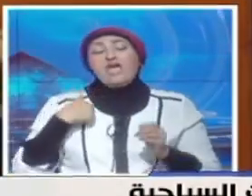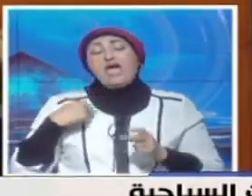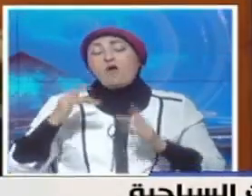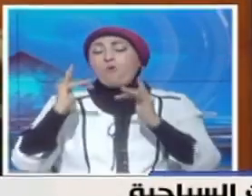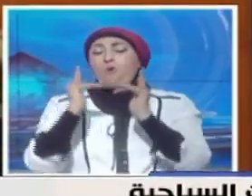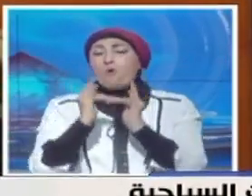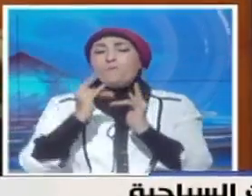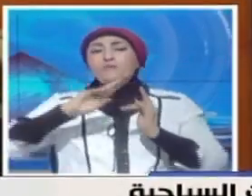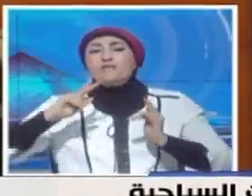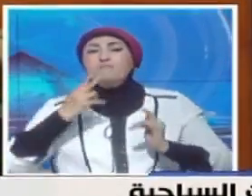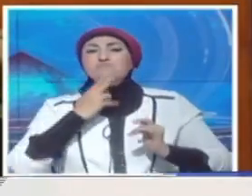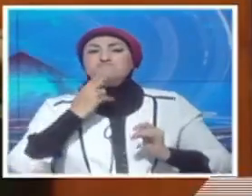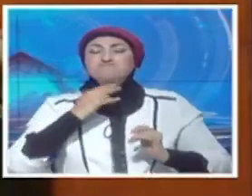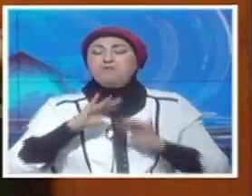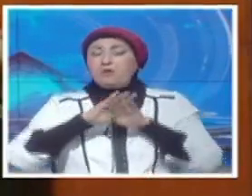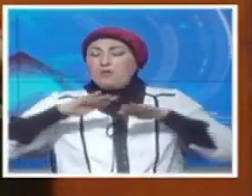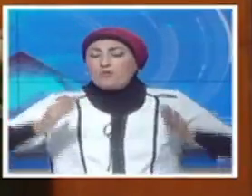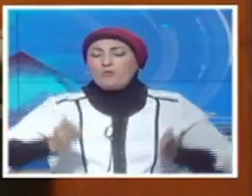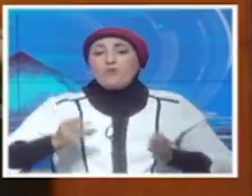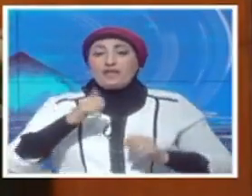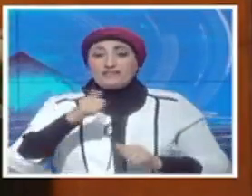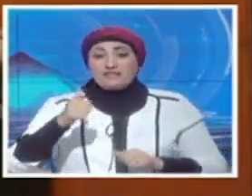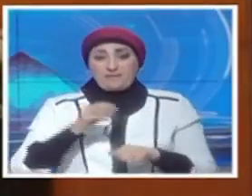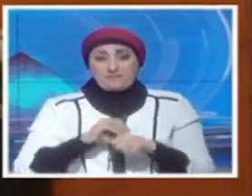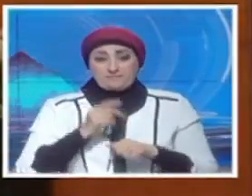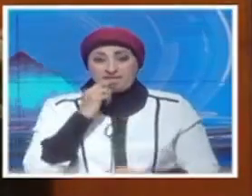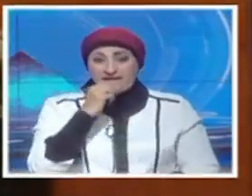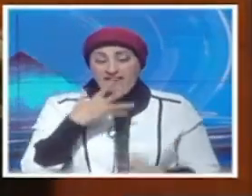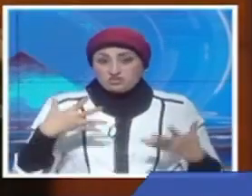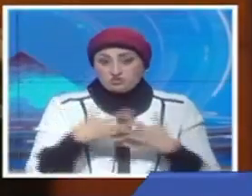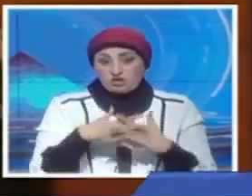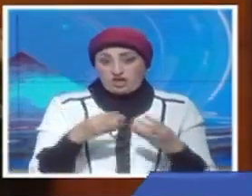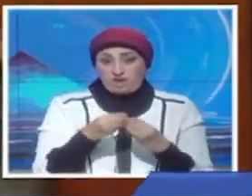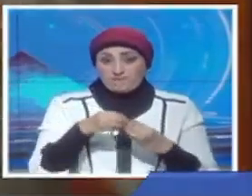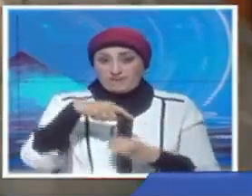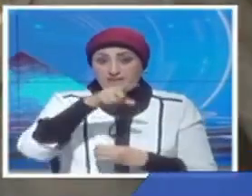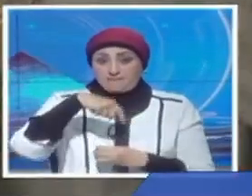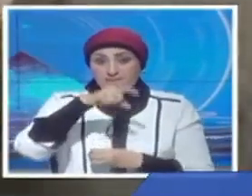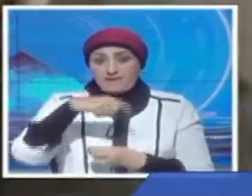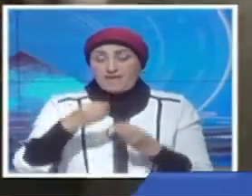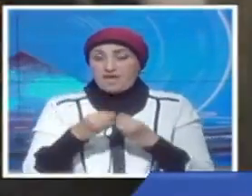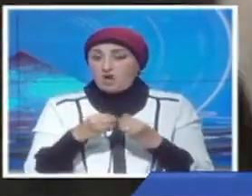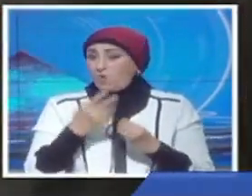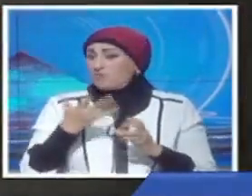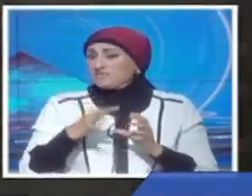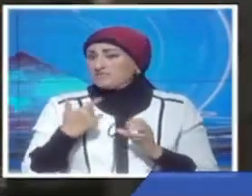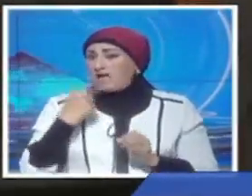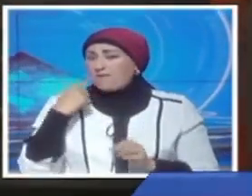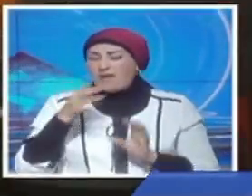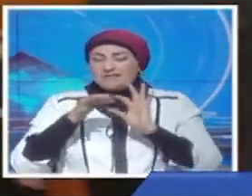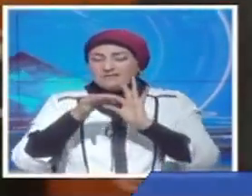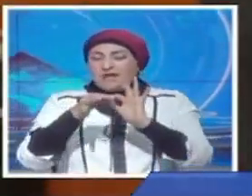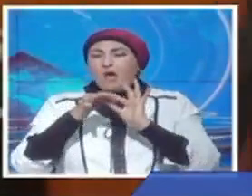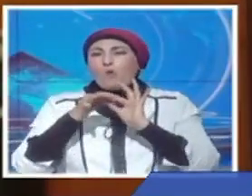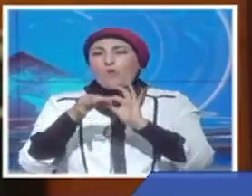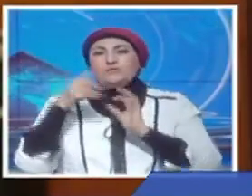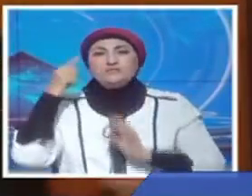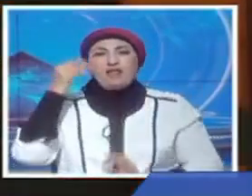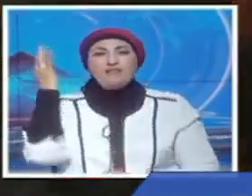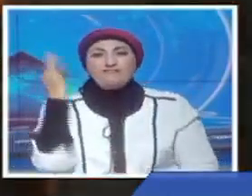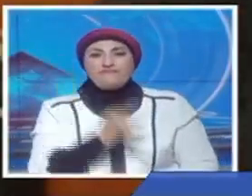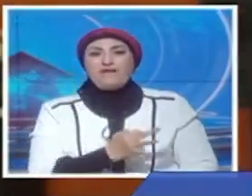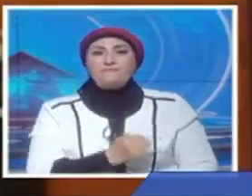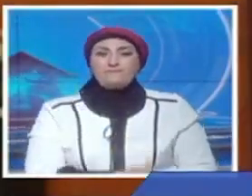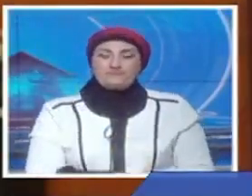الفنادق بيتطور بسرعة جدا، فاحنا كان لازم في شراكة ما بيننا وما بينهم عشان نوصل لهم صورة اللي احنا محتاجين ايه في سوق العمل،